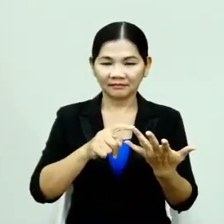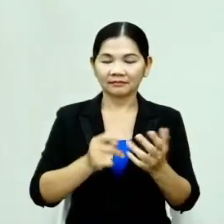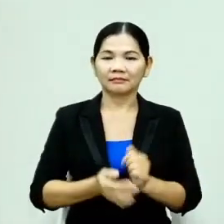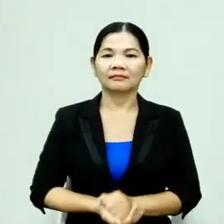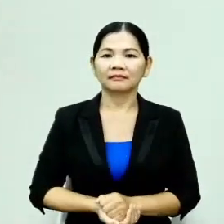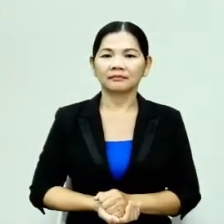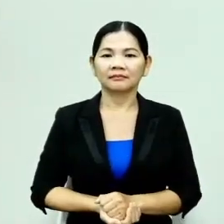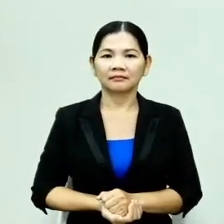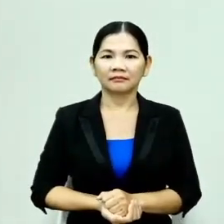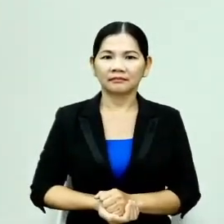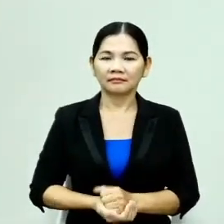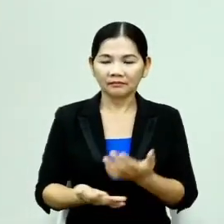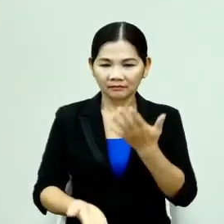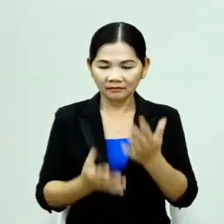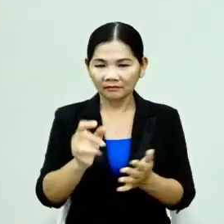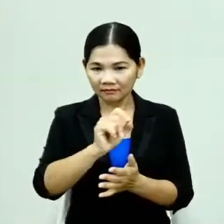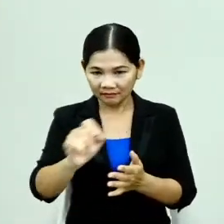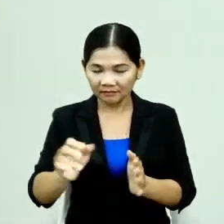ná